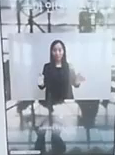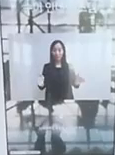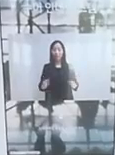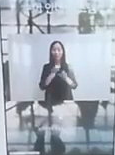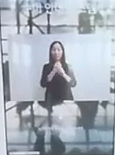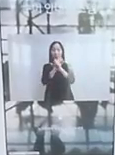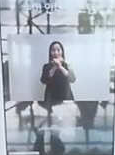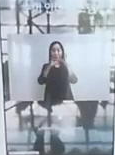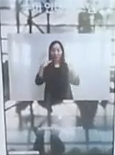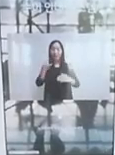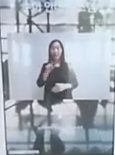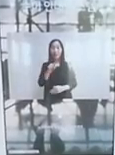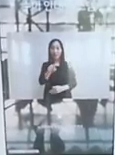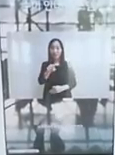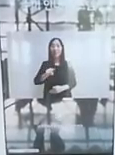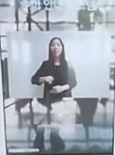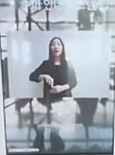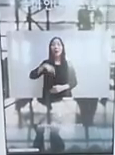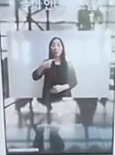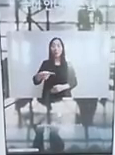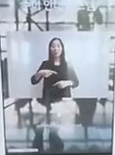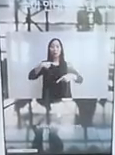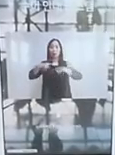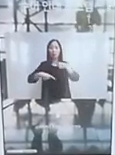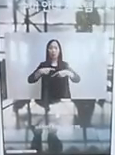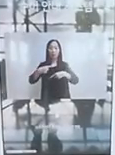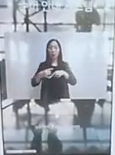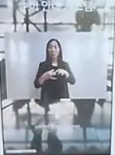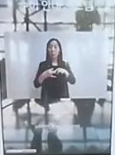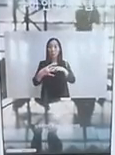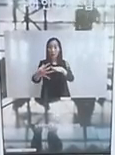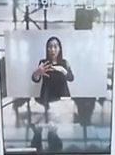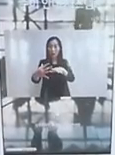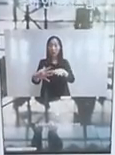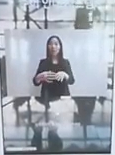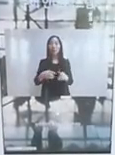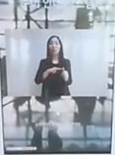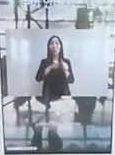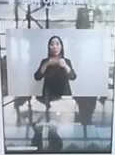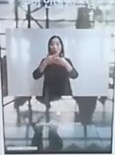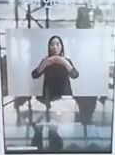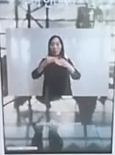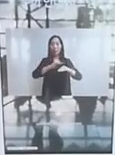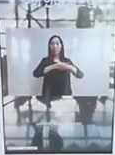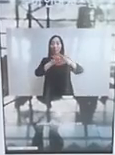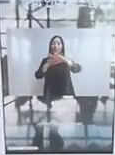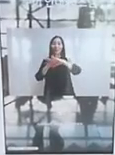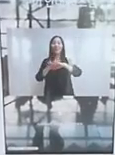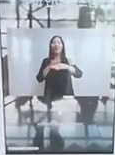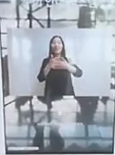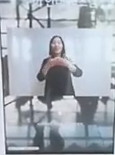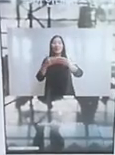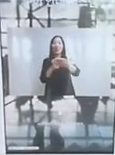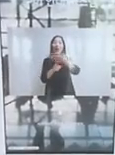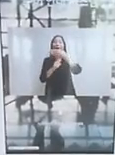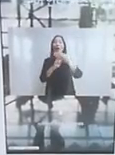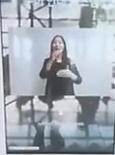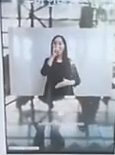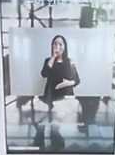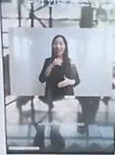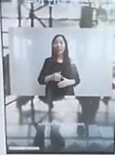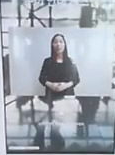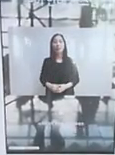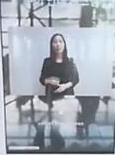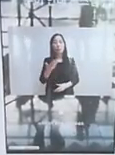키오스크고, 요거를 이제 그 농인분께서 이제 시연을 할 때 그 촬영을 했던 영상입니다. 좀 약간 이제 좀